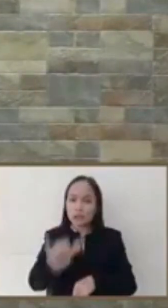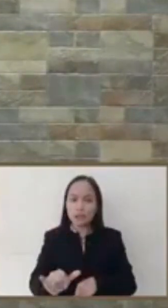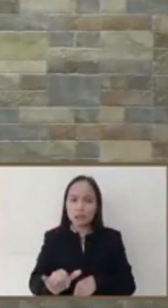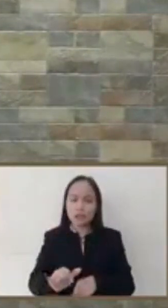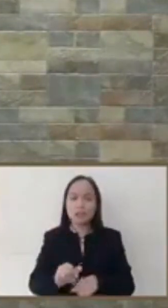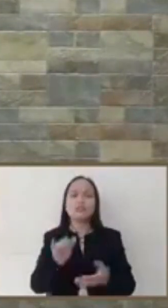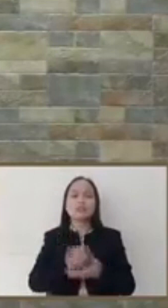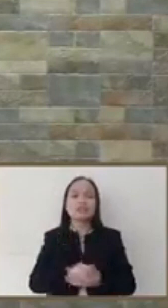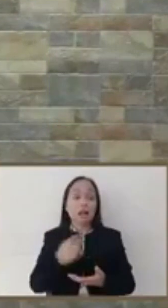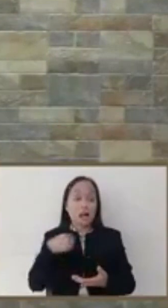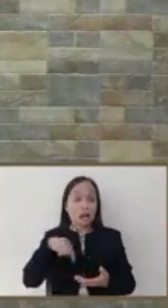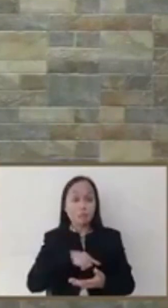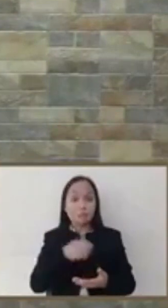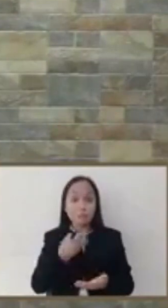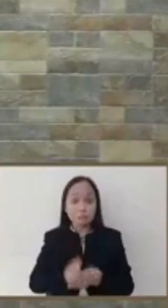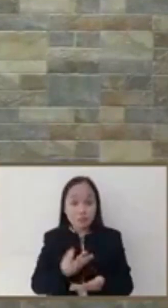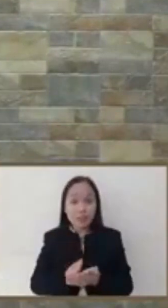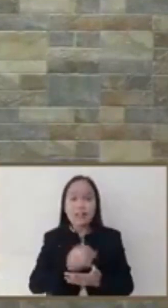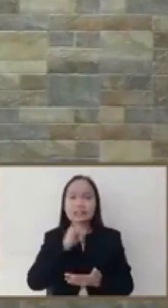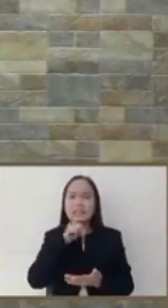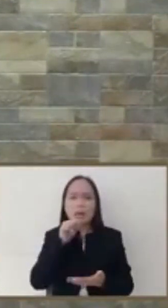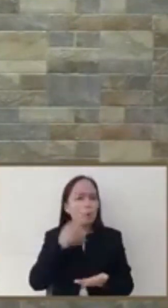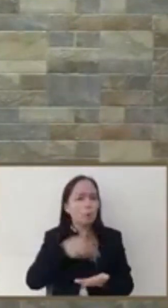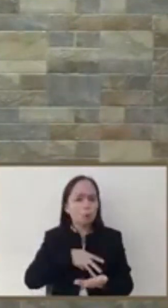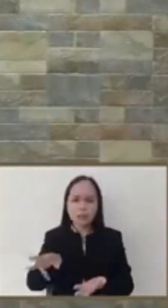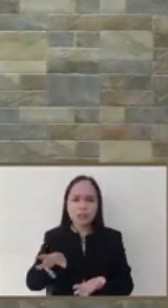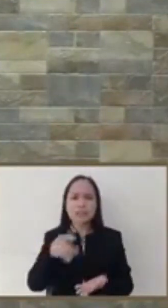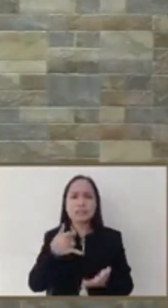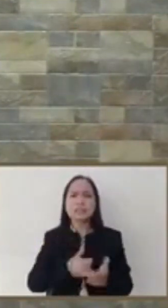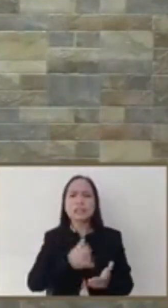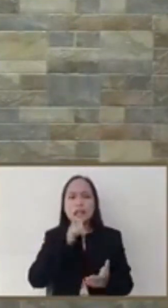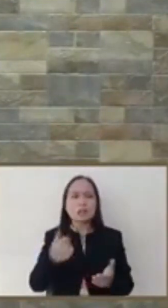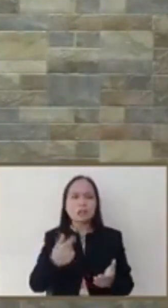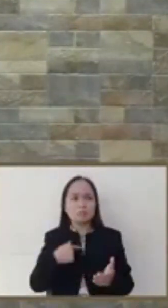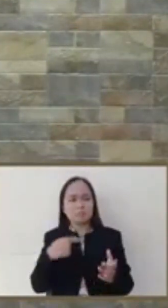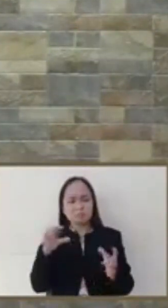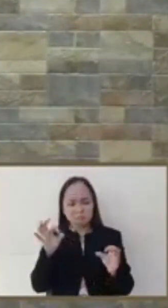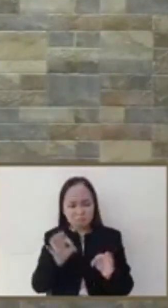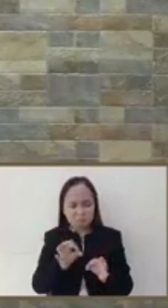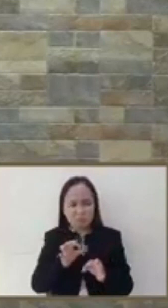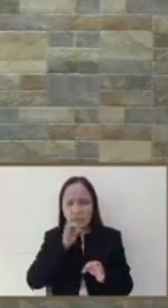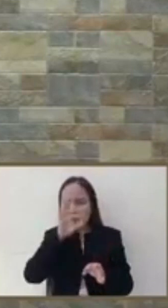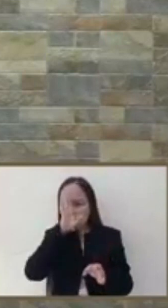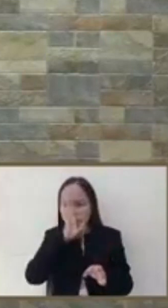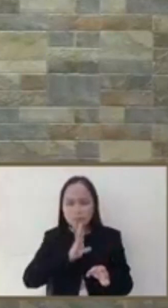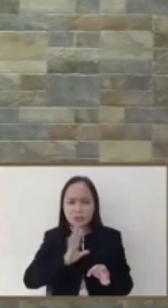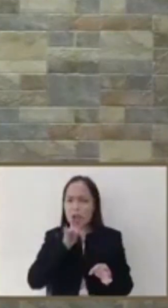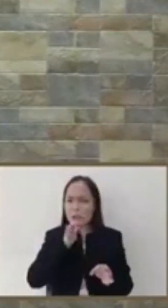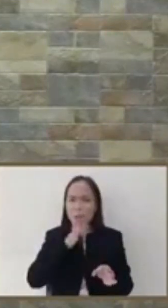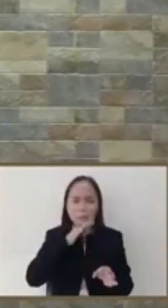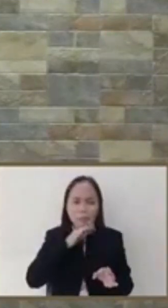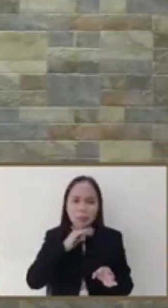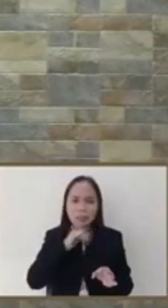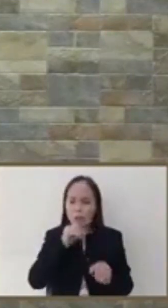ang ating pera ay hindi po nasayang, ang ating pera ay hindi kinalawang, ang ating pera ay hindi nawala na lamang.